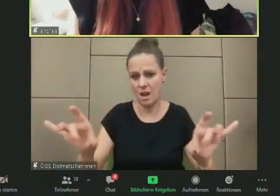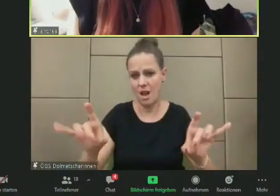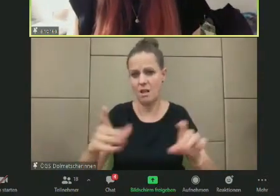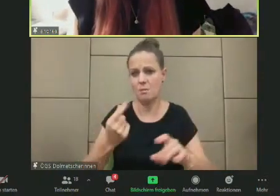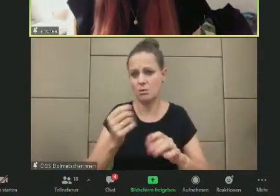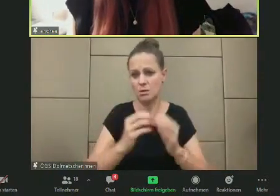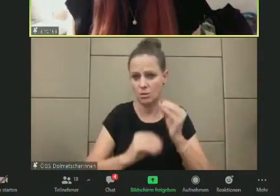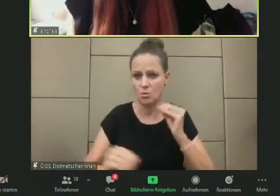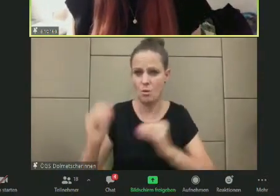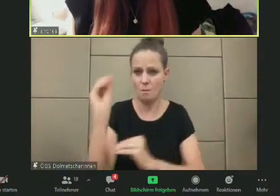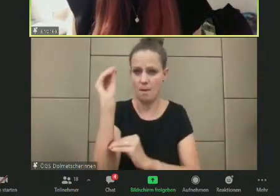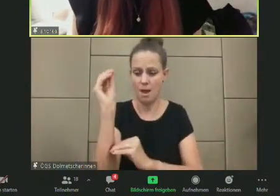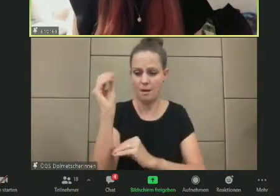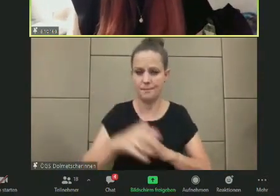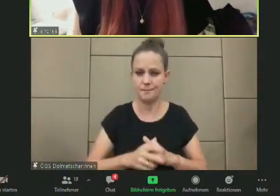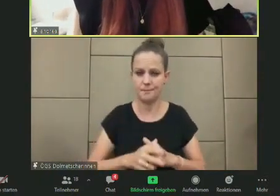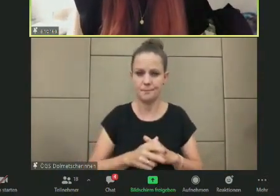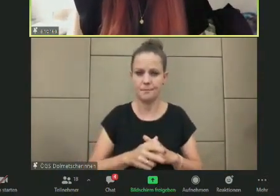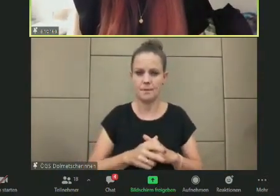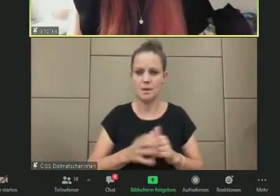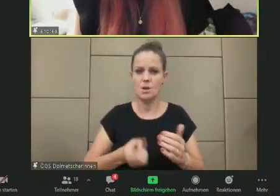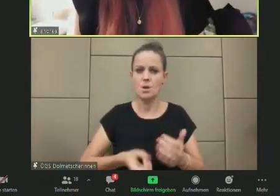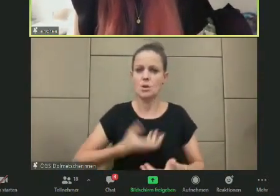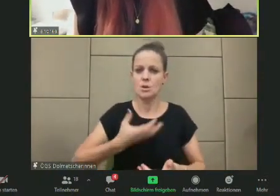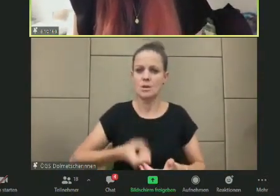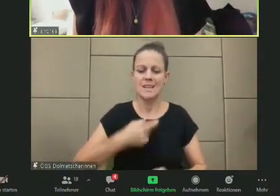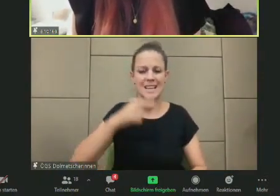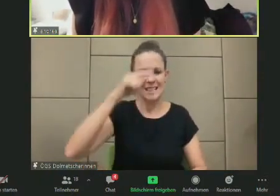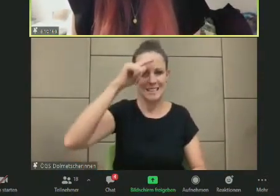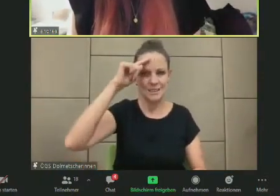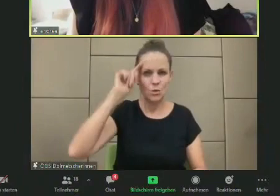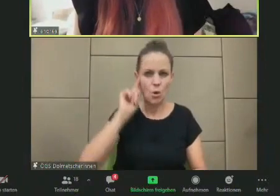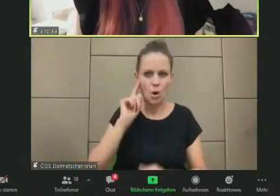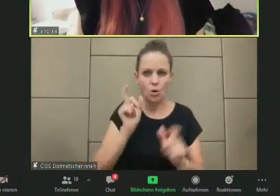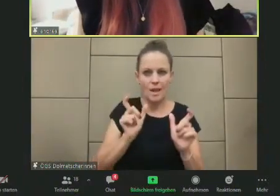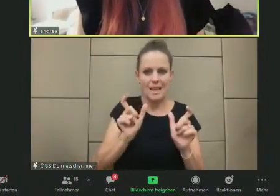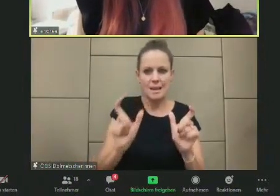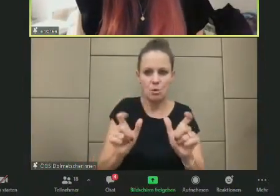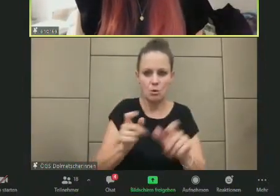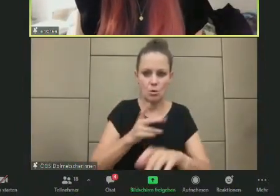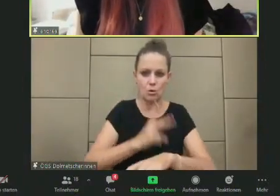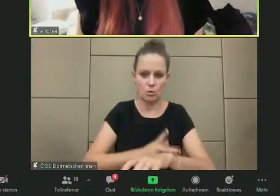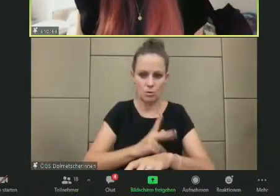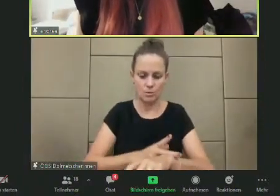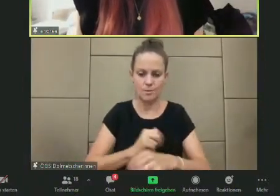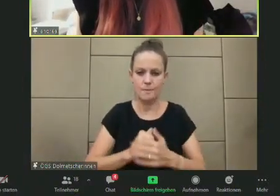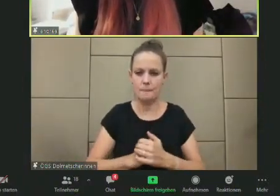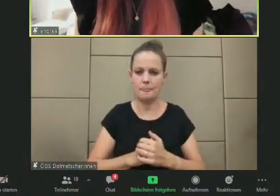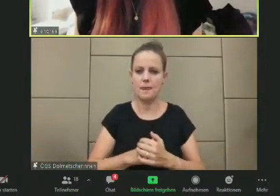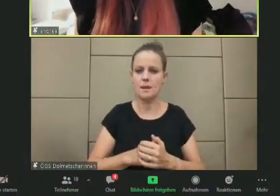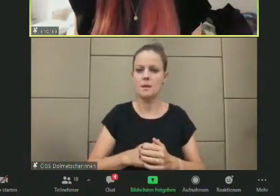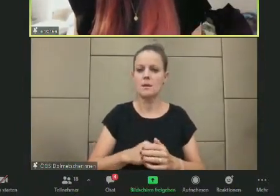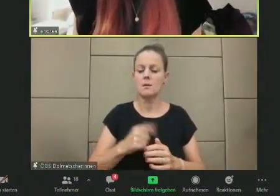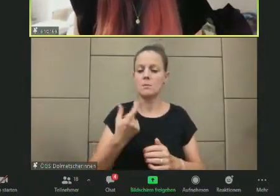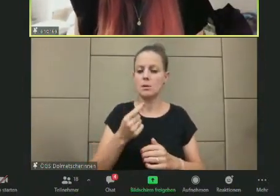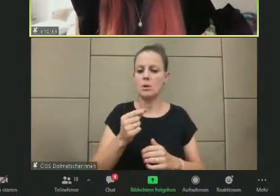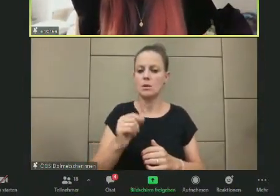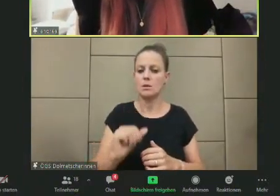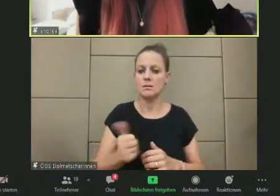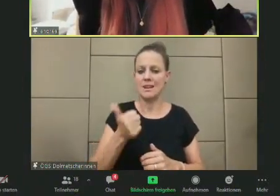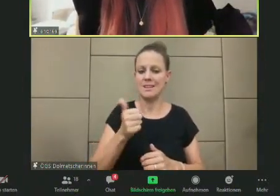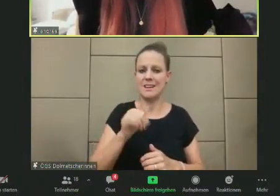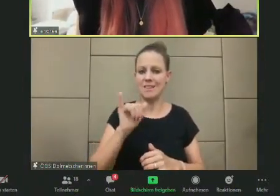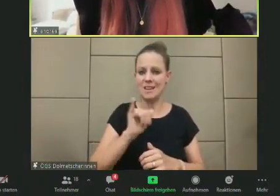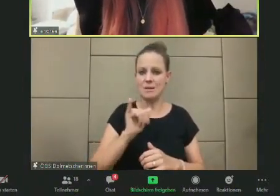Die Symptome, also es ist eine neuroimmunologische Krankheit. Das heißt, sie wirkt sich in erster Linie auf das